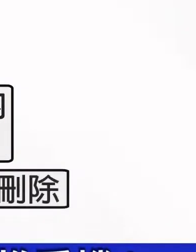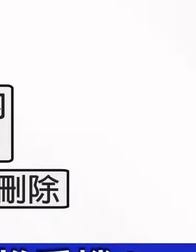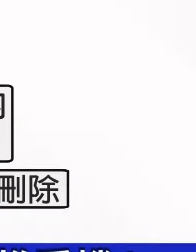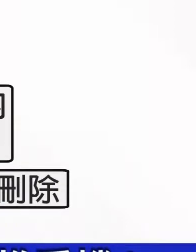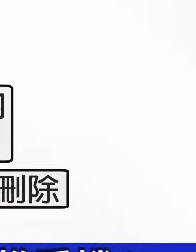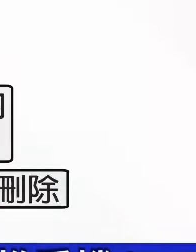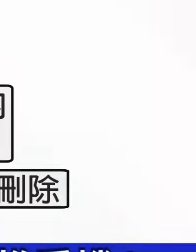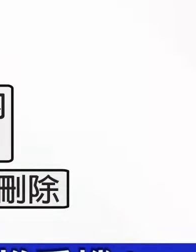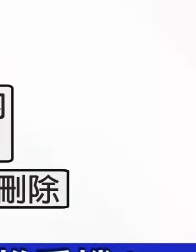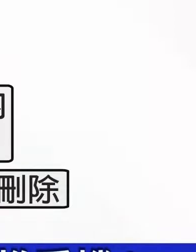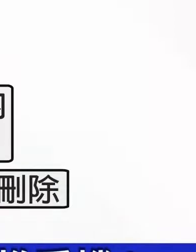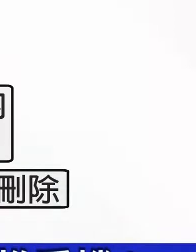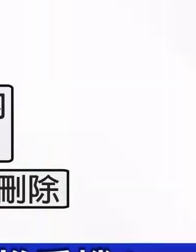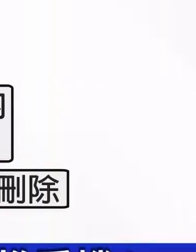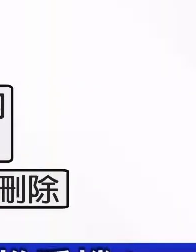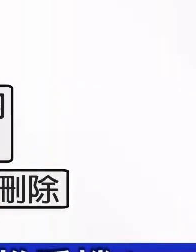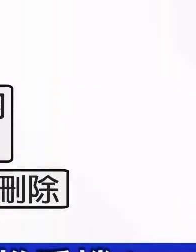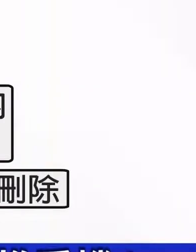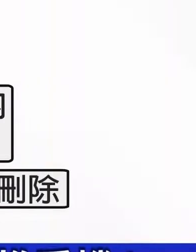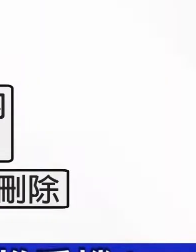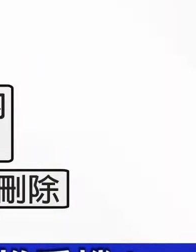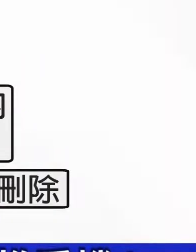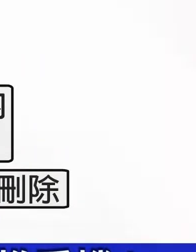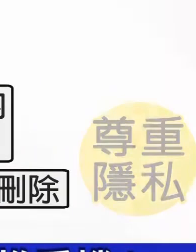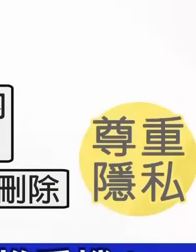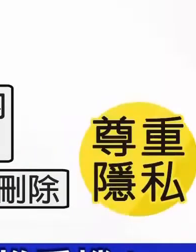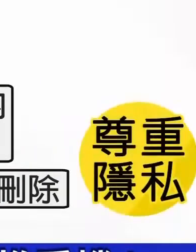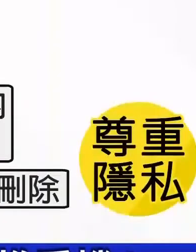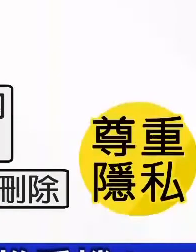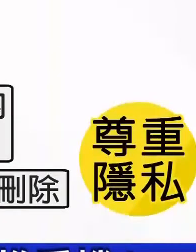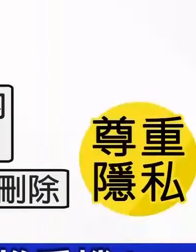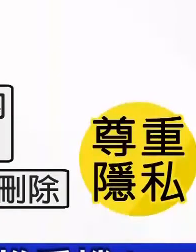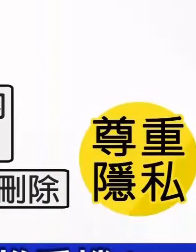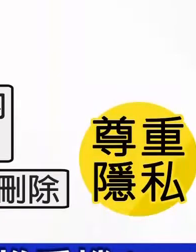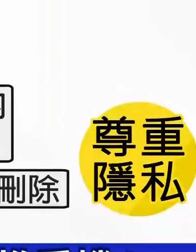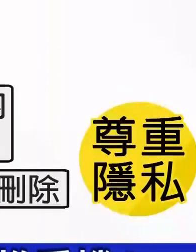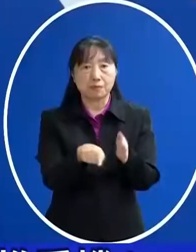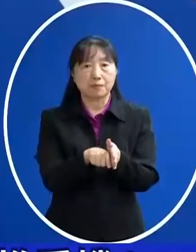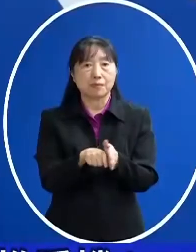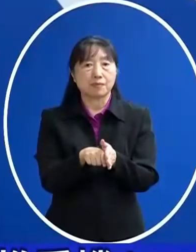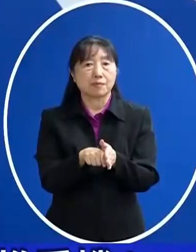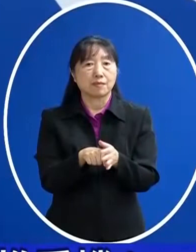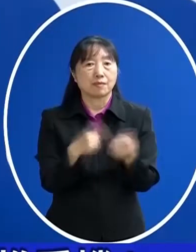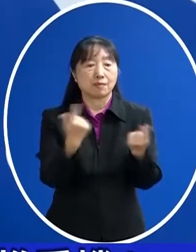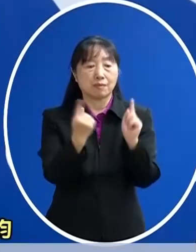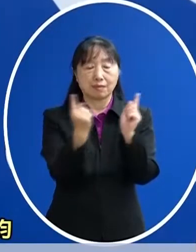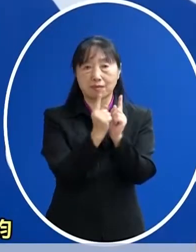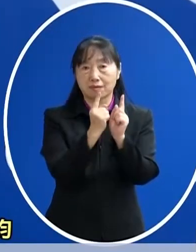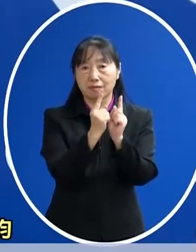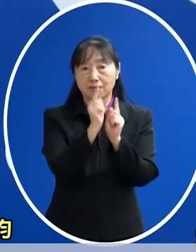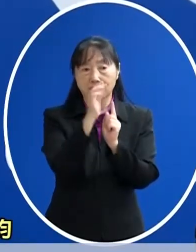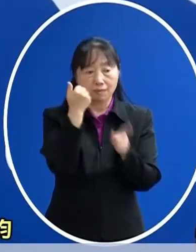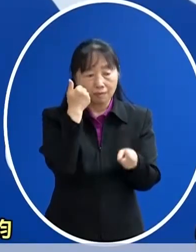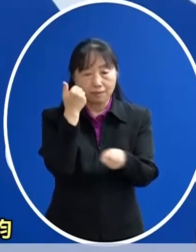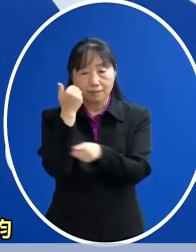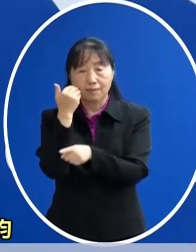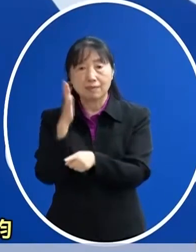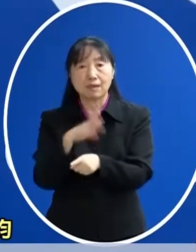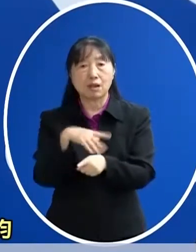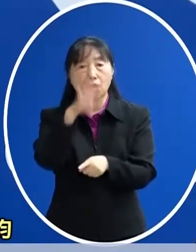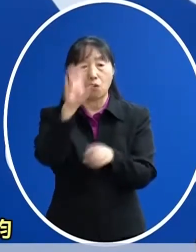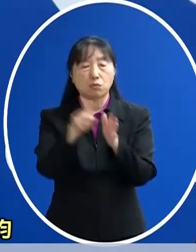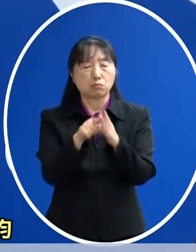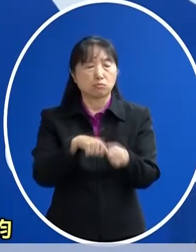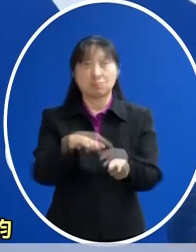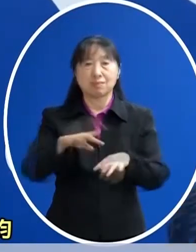料都存在手机用户端，不想用可以自行删除，做好各自保护。 包括接触过的人或者是足迹难以追